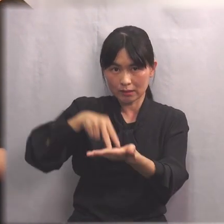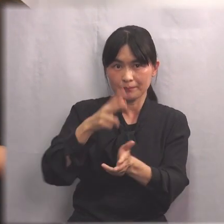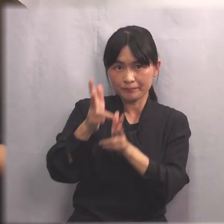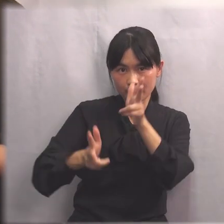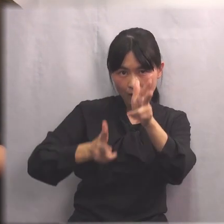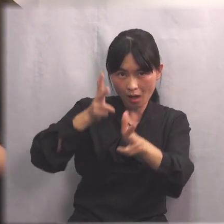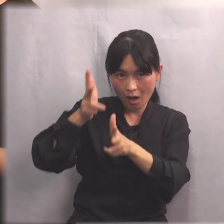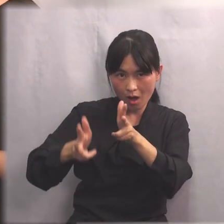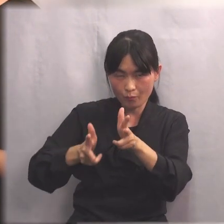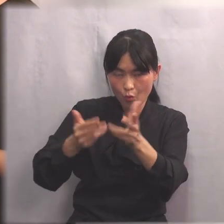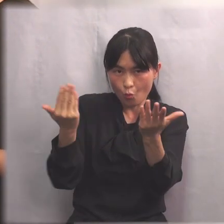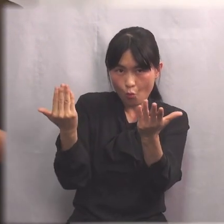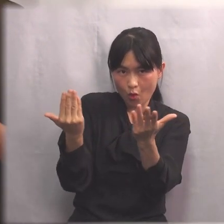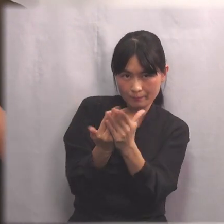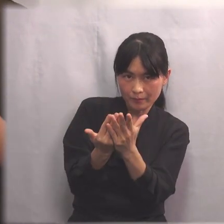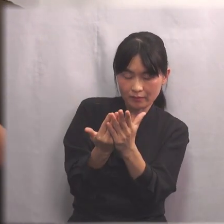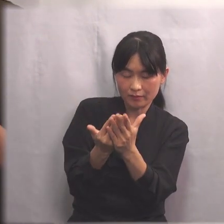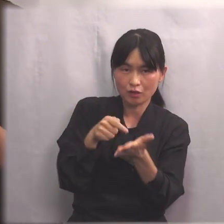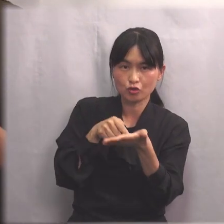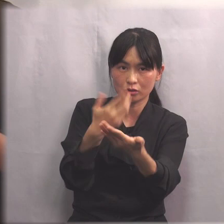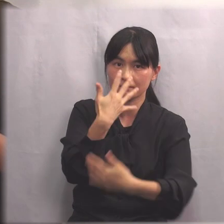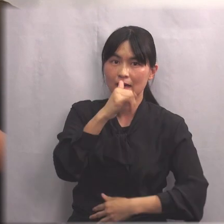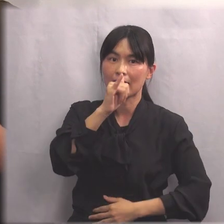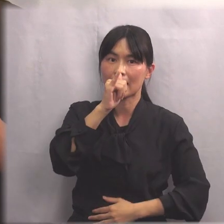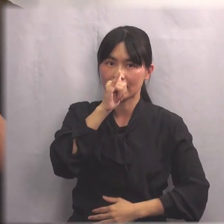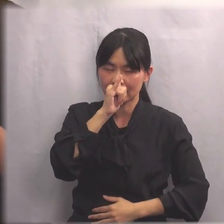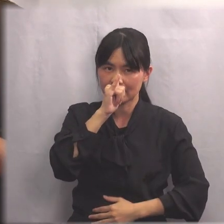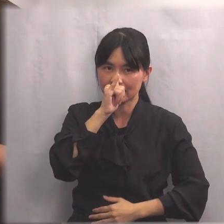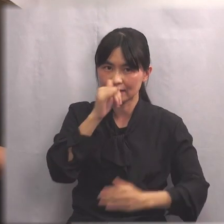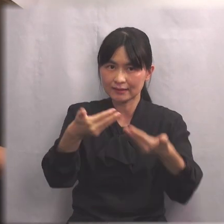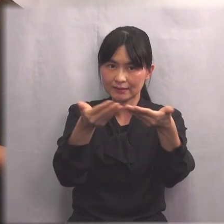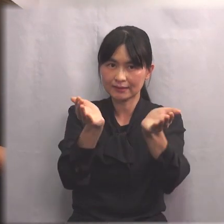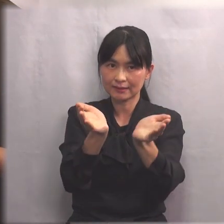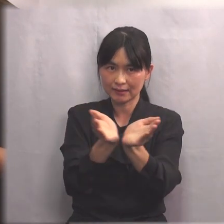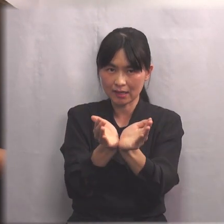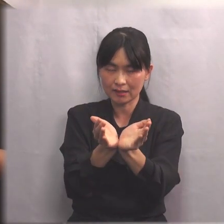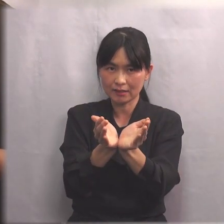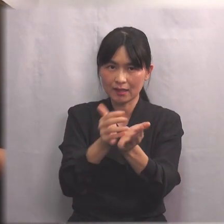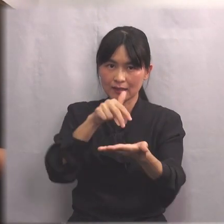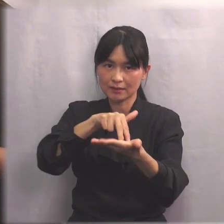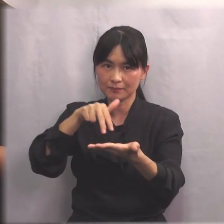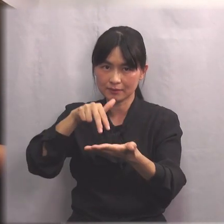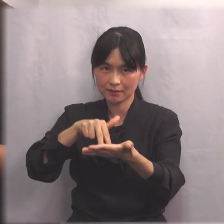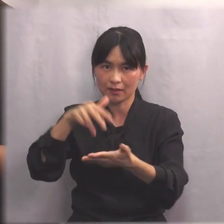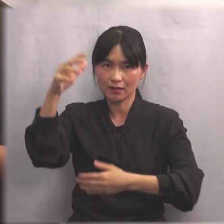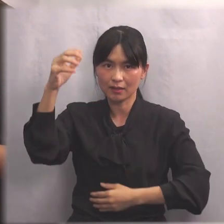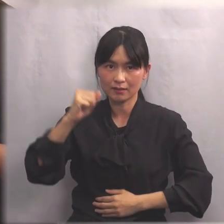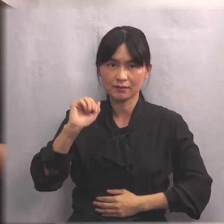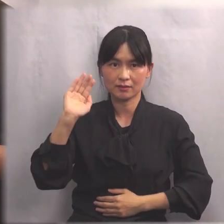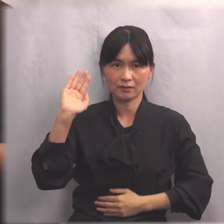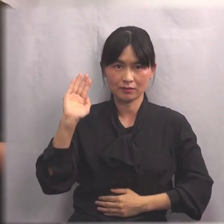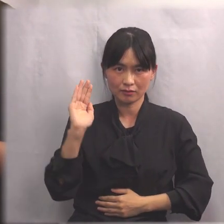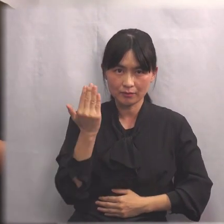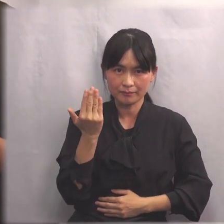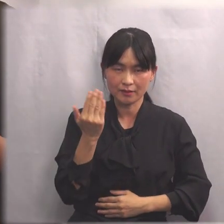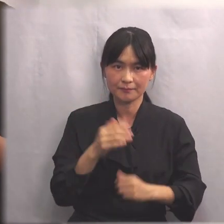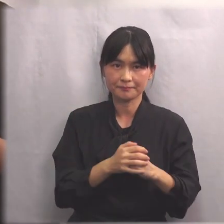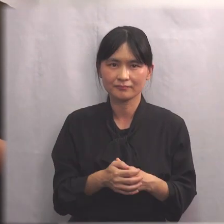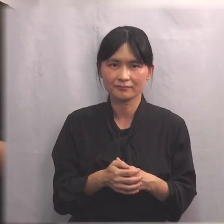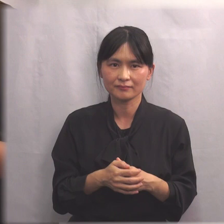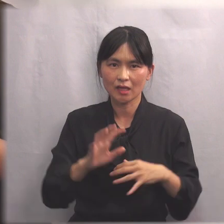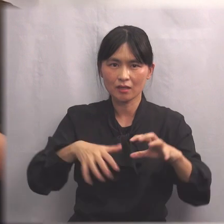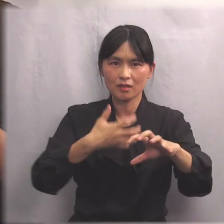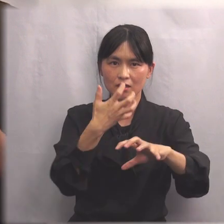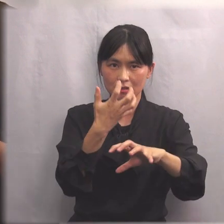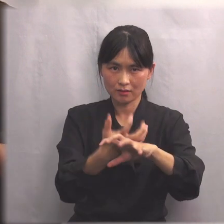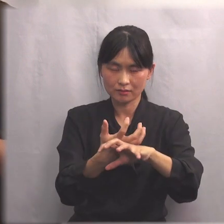위상을 가지게 될 조직입니다. 저희가 혁신위원회 안에서 이 청년정의당의 출범을 놓고 여러 가지